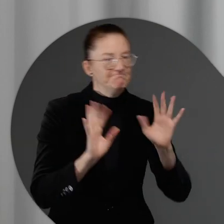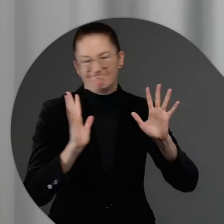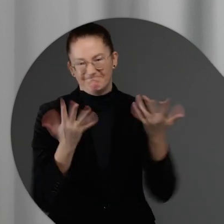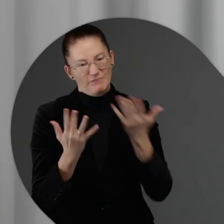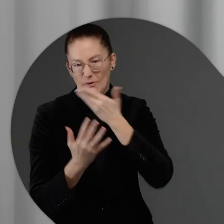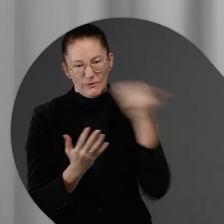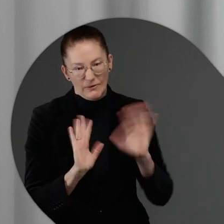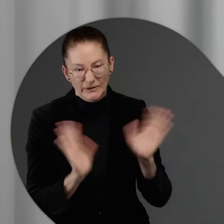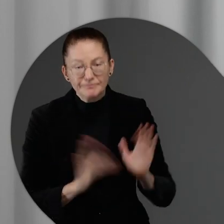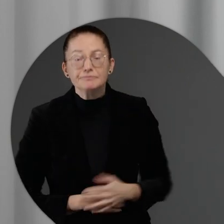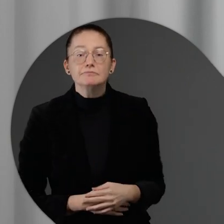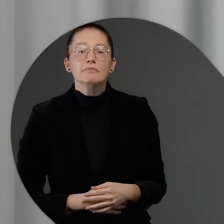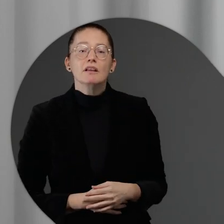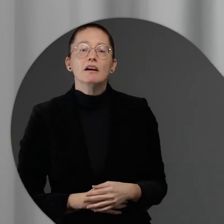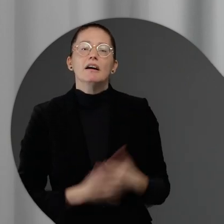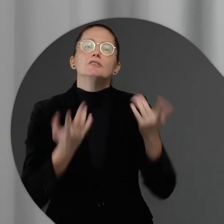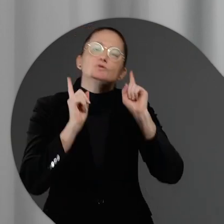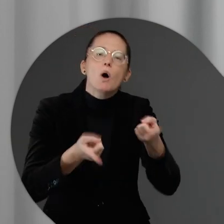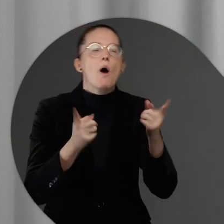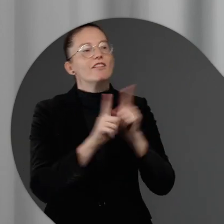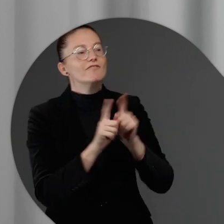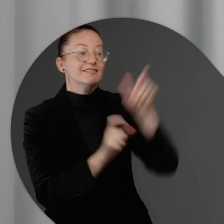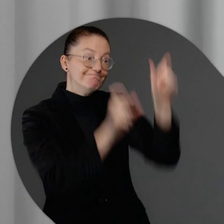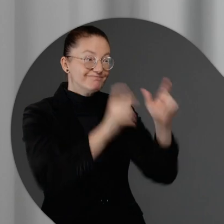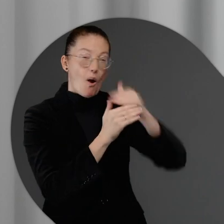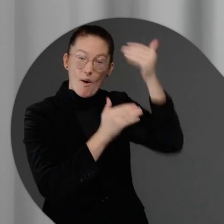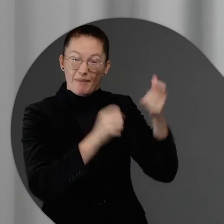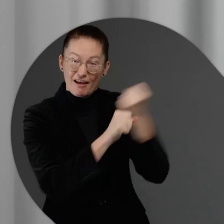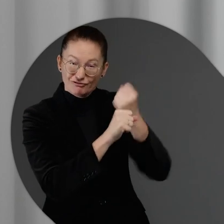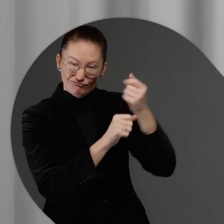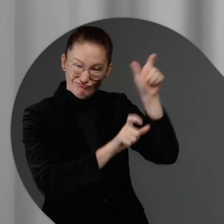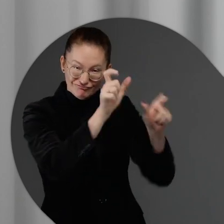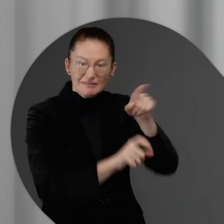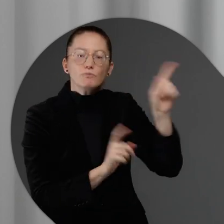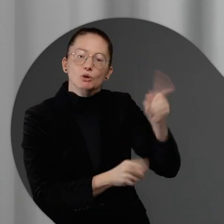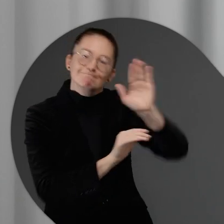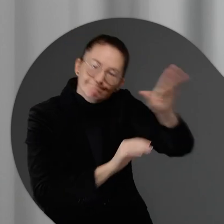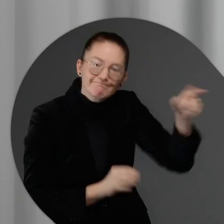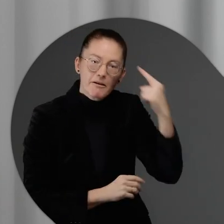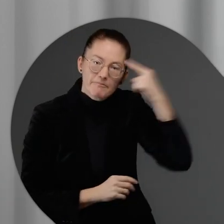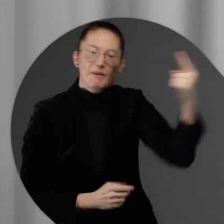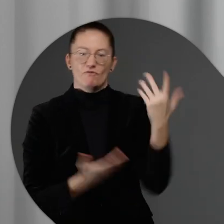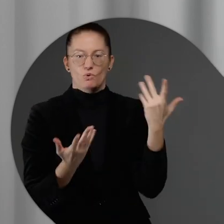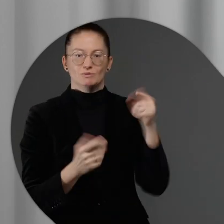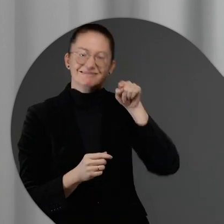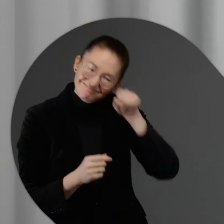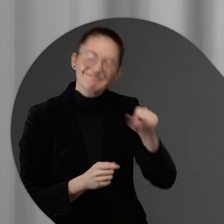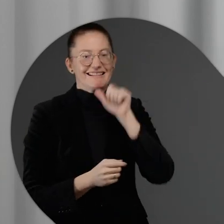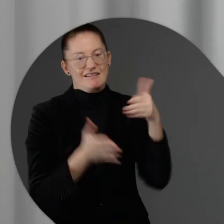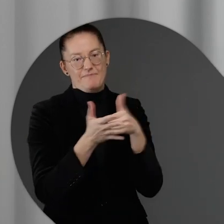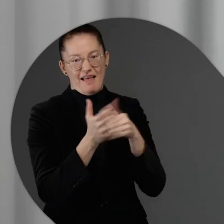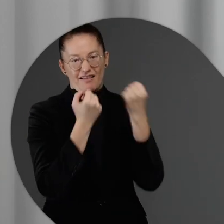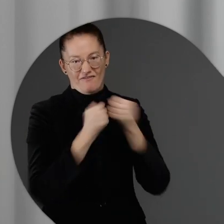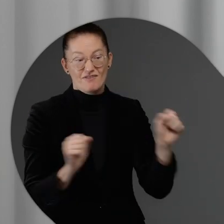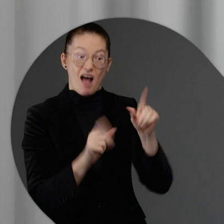Aber es sollte Website-Betreiberinnen schon bewusst sein, dass sie, wenn sie bestehende Barrieren auf ihren Webseiten